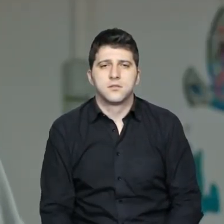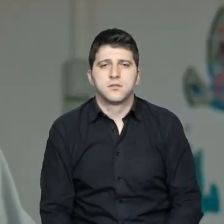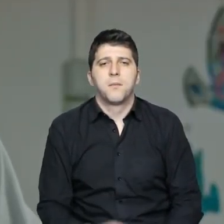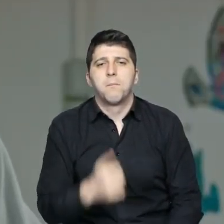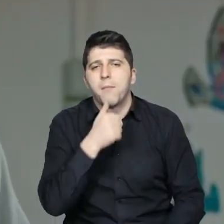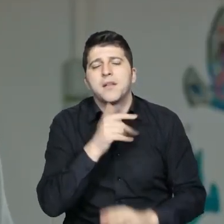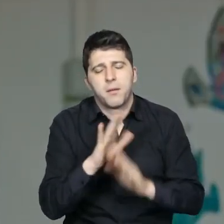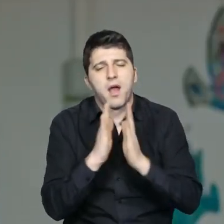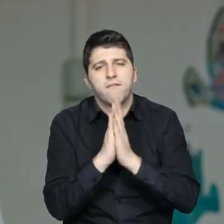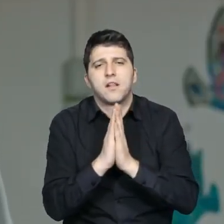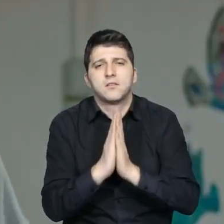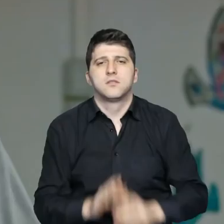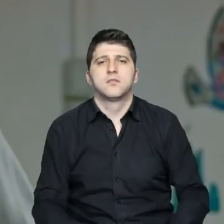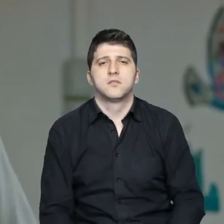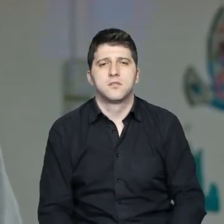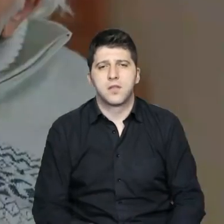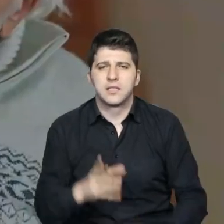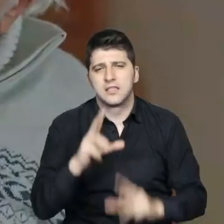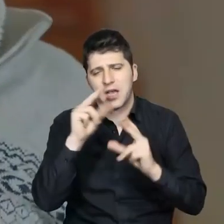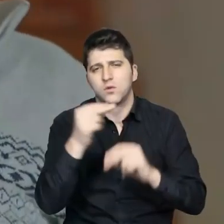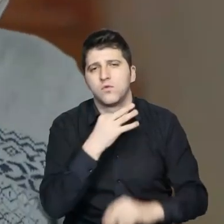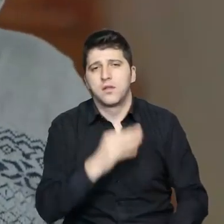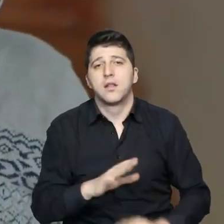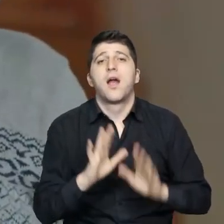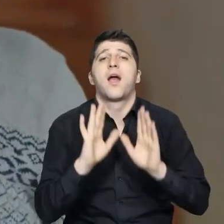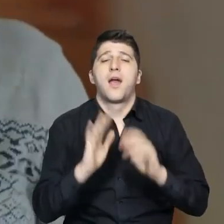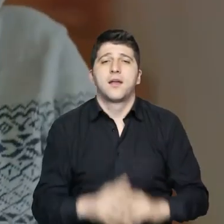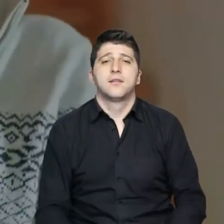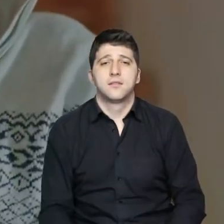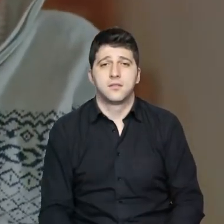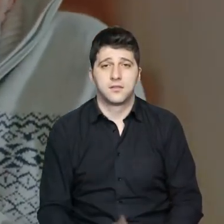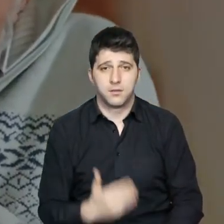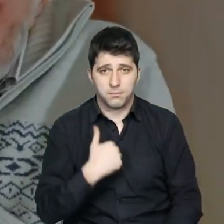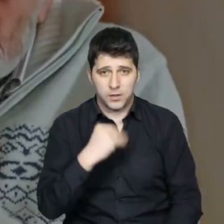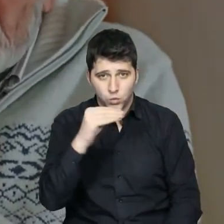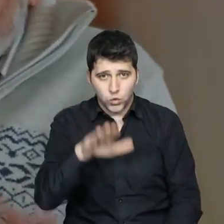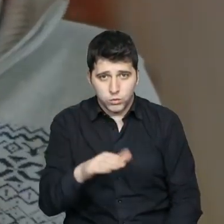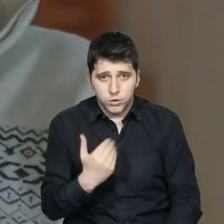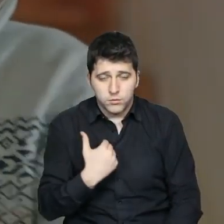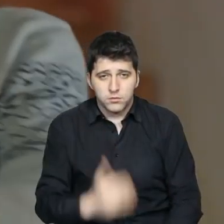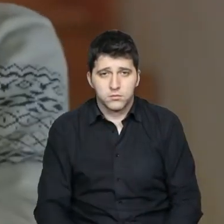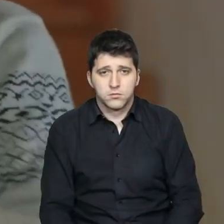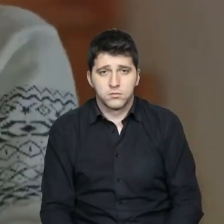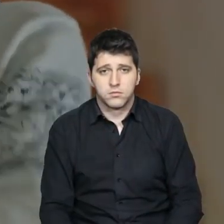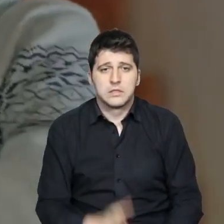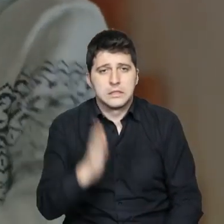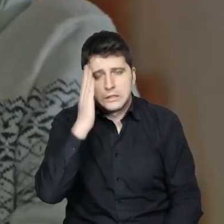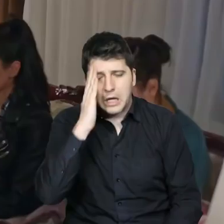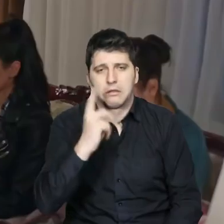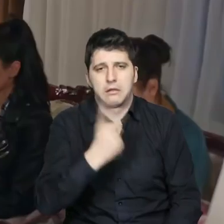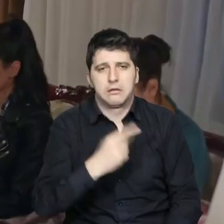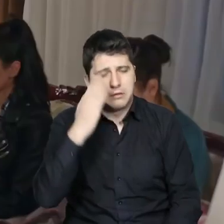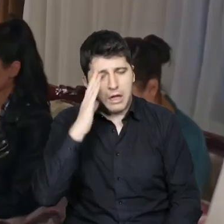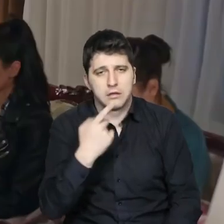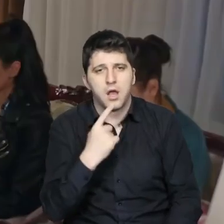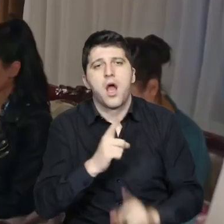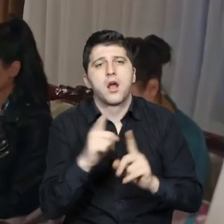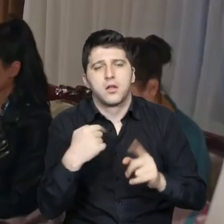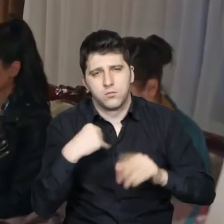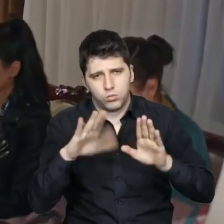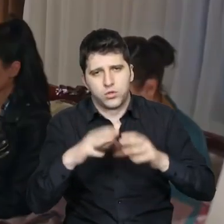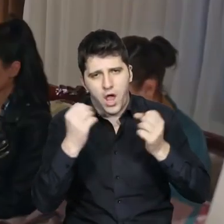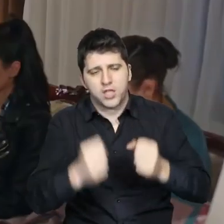Baba tamam, affedersin. Hadi yat Allah aşkına. Ha, ben çocuk muyum? İkide bir yat, yat, yat, yat. Hayır, işte